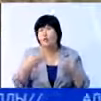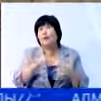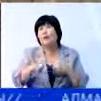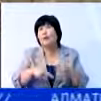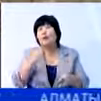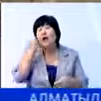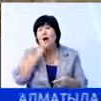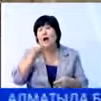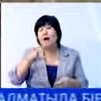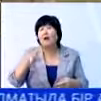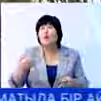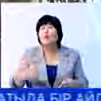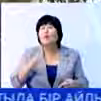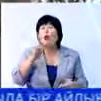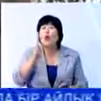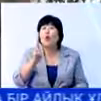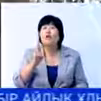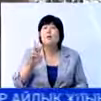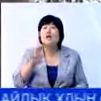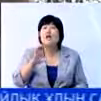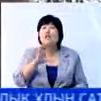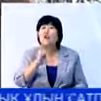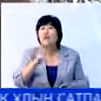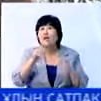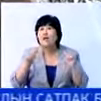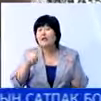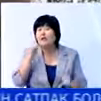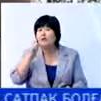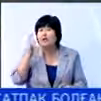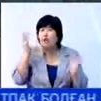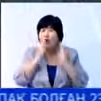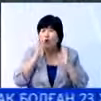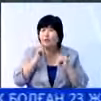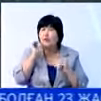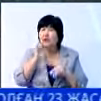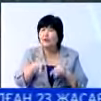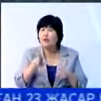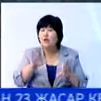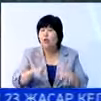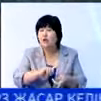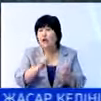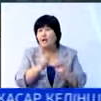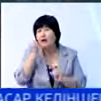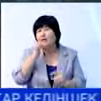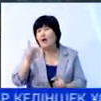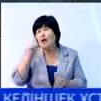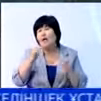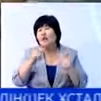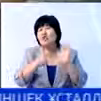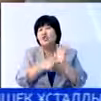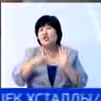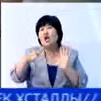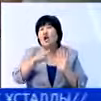соң ардагерлер өңірдегі Қожа Ахмет Яссауи кесенесінде болды. Ертеде мұсылмандардың зиярат ету орнына айналған көне ғимарат 7-ші